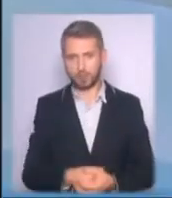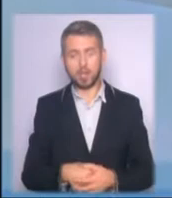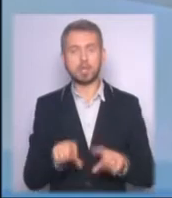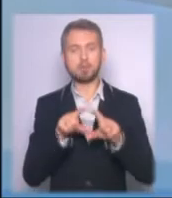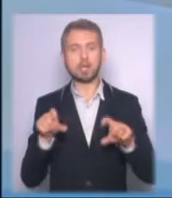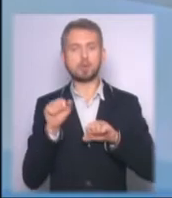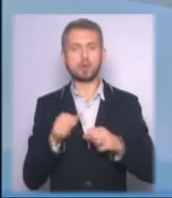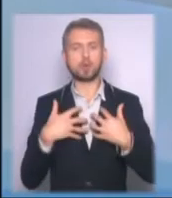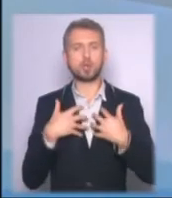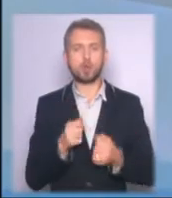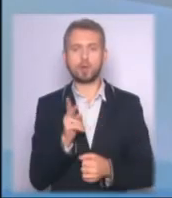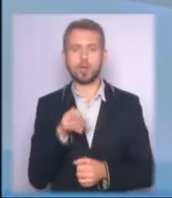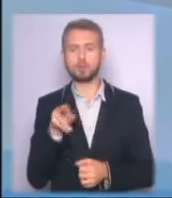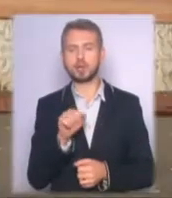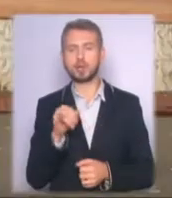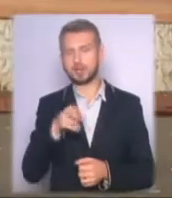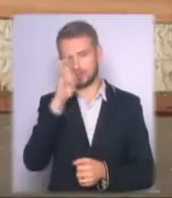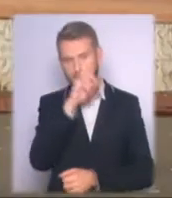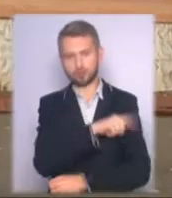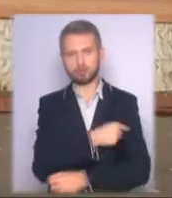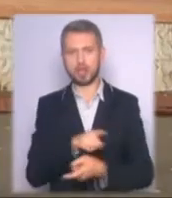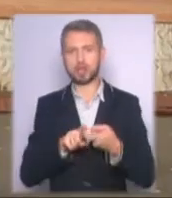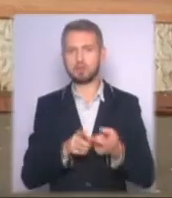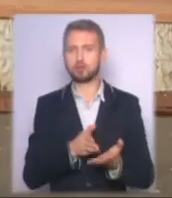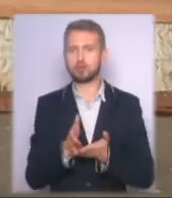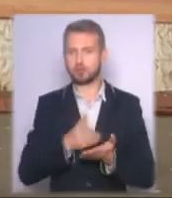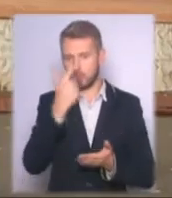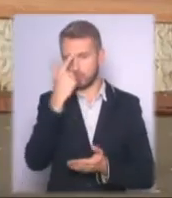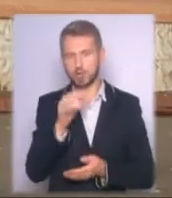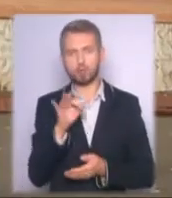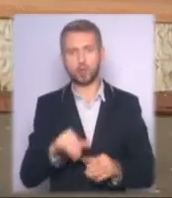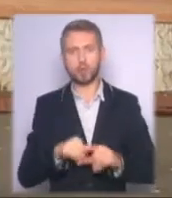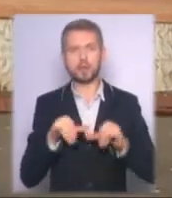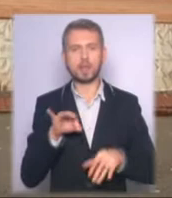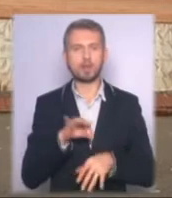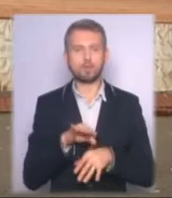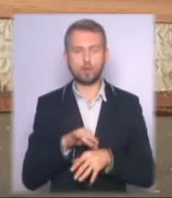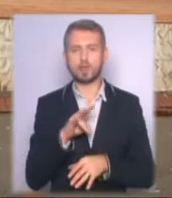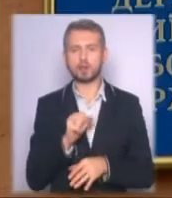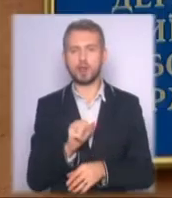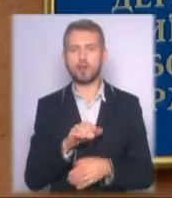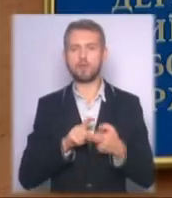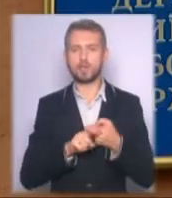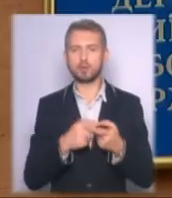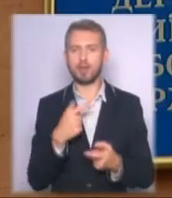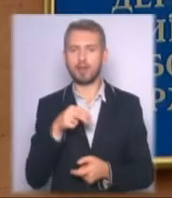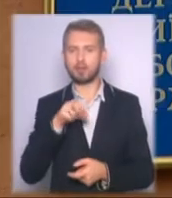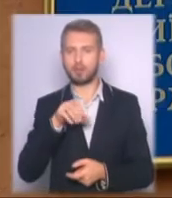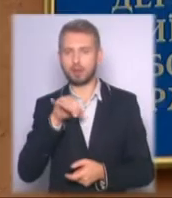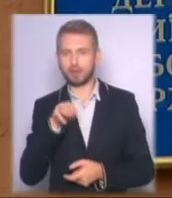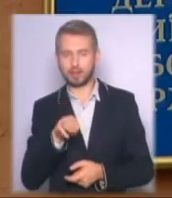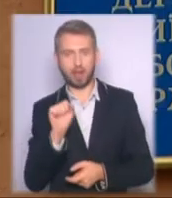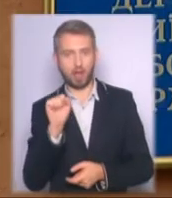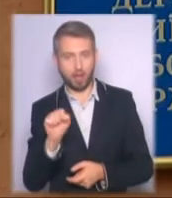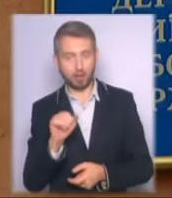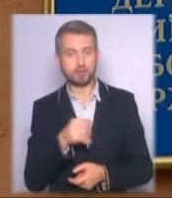Департамент охорони здоров'я КМДА та Держсанепідслужби попереджають про зростання захворюваності на вірусний гепатит А серед населення та вживають